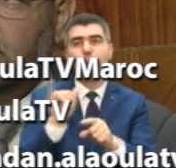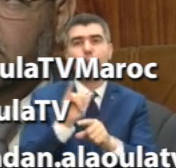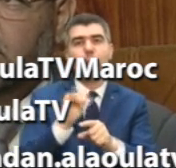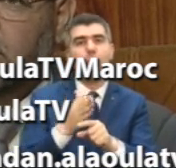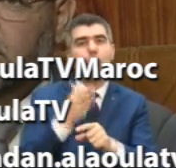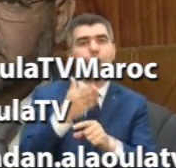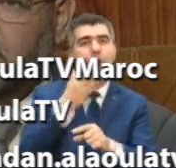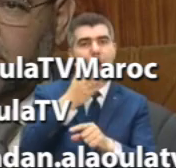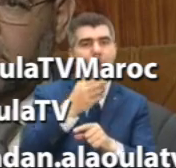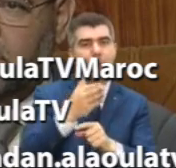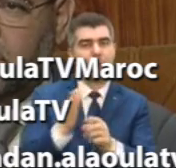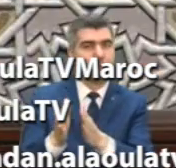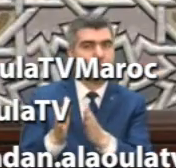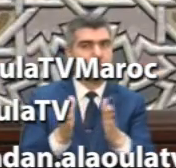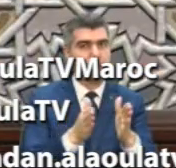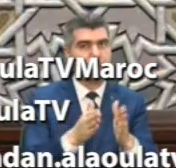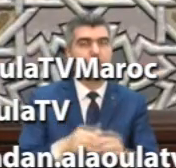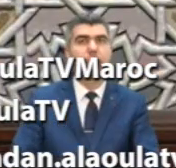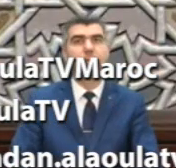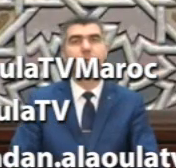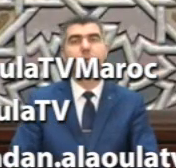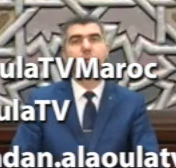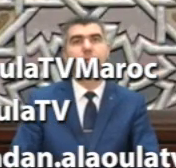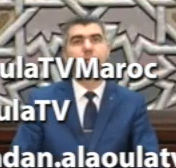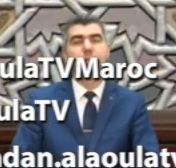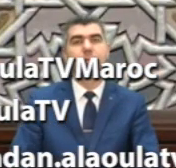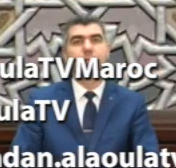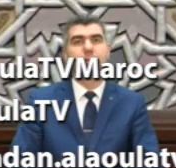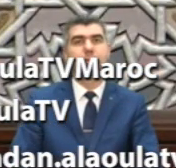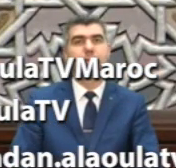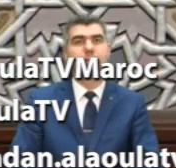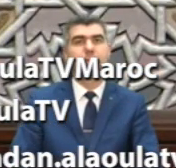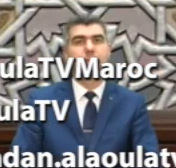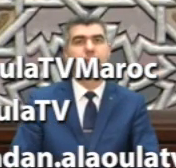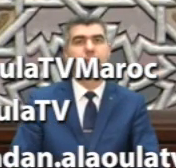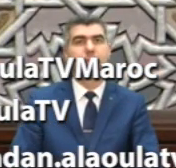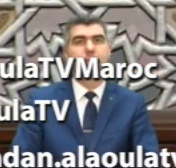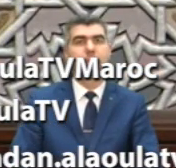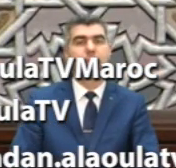نسائلكم. تفضل السيد الوزير.